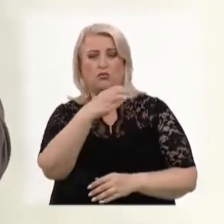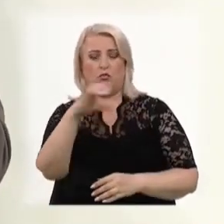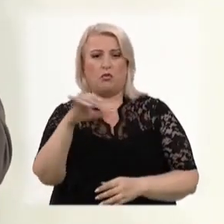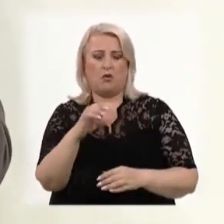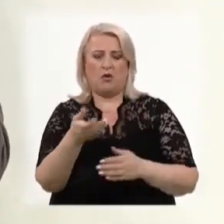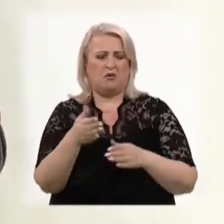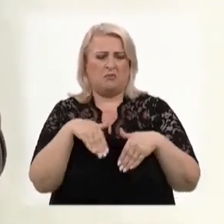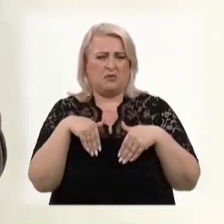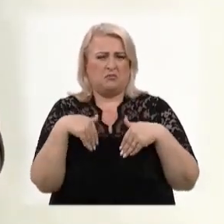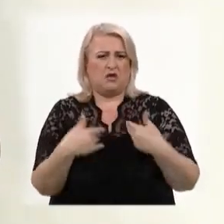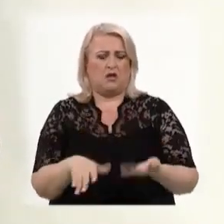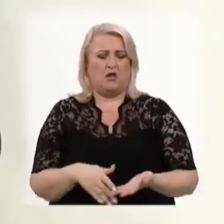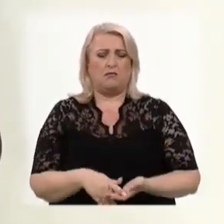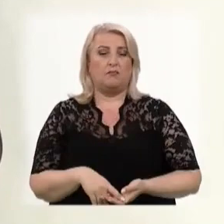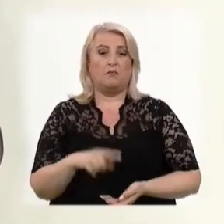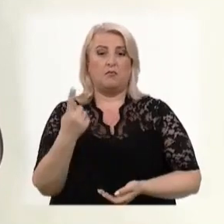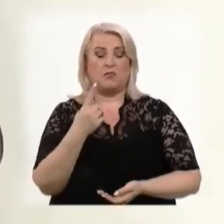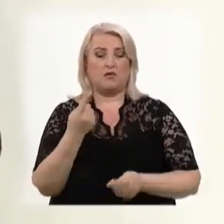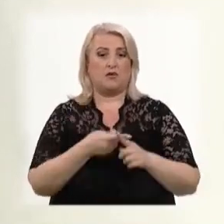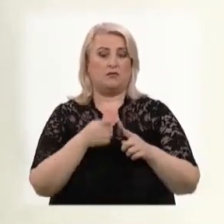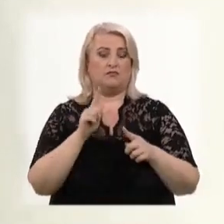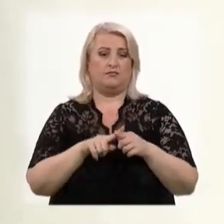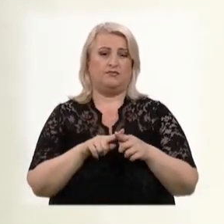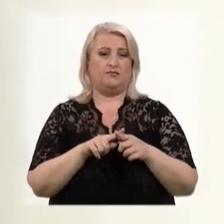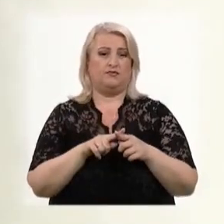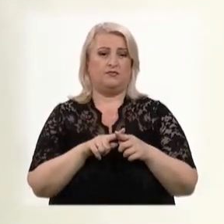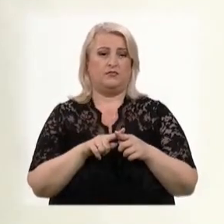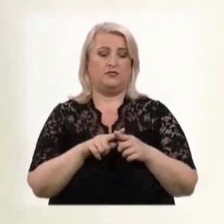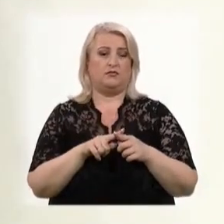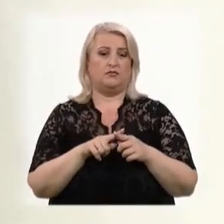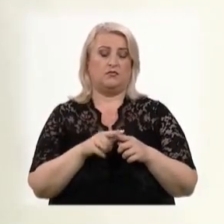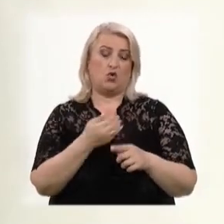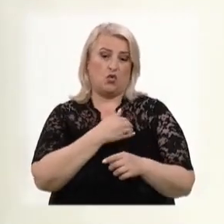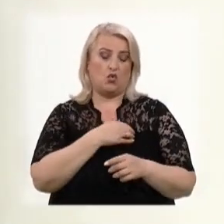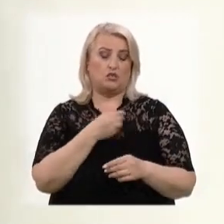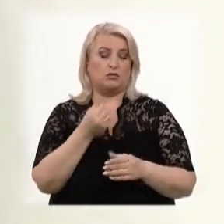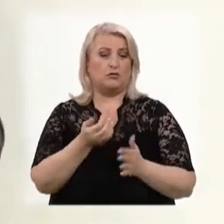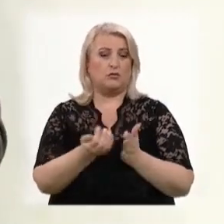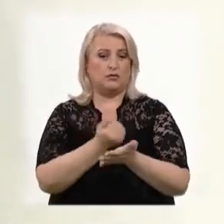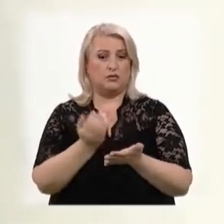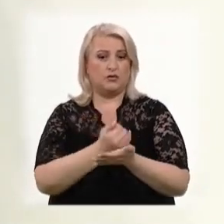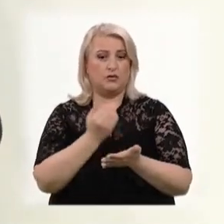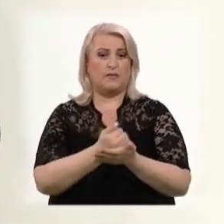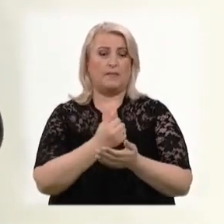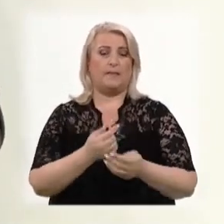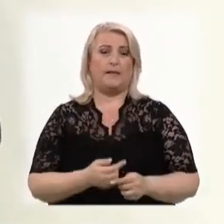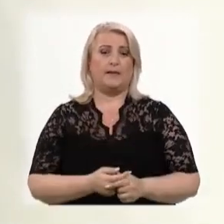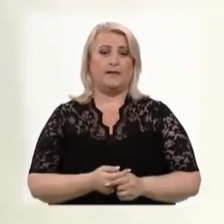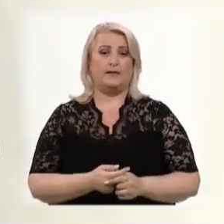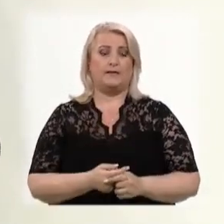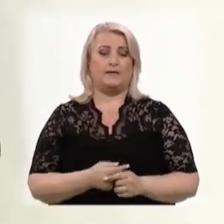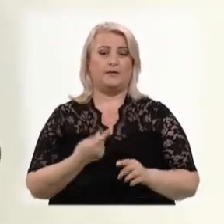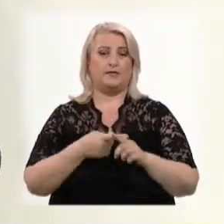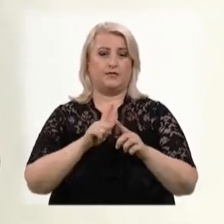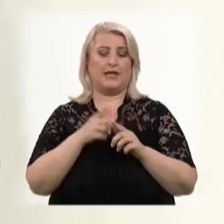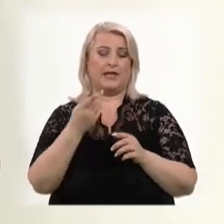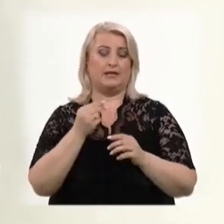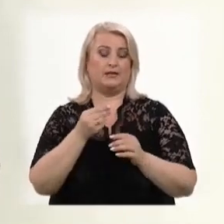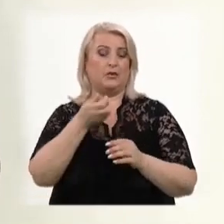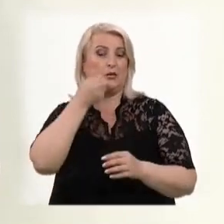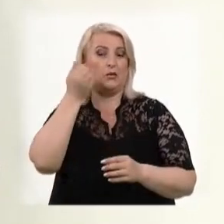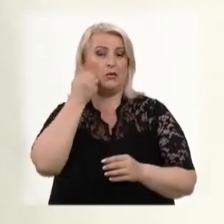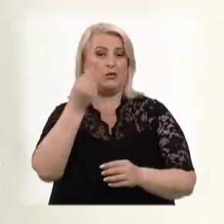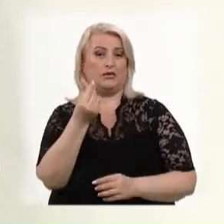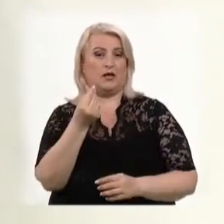două motive primul algoritmul Vreau să fac și eu bani adică platformele se monitorizează este un termen